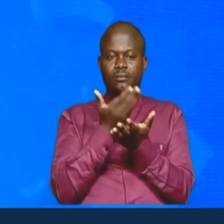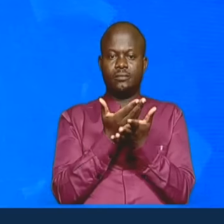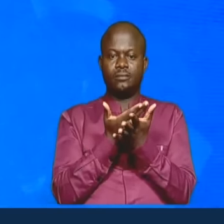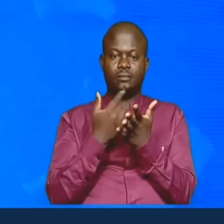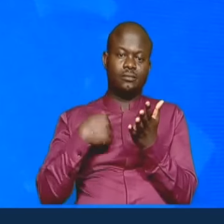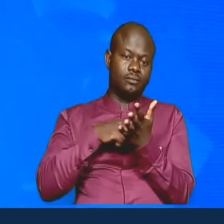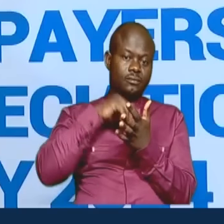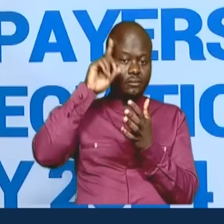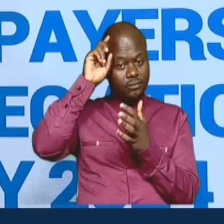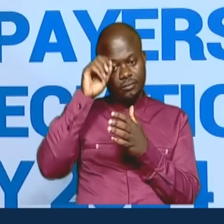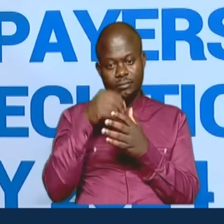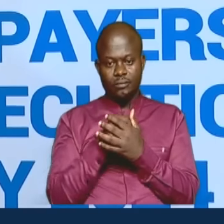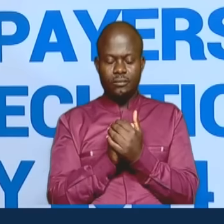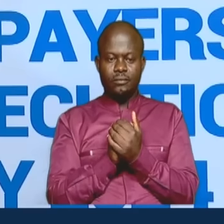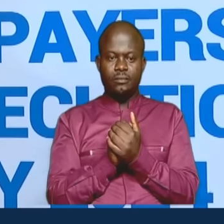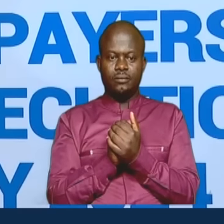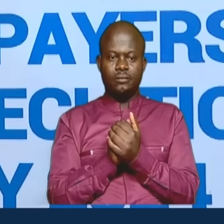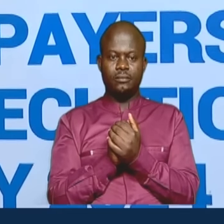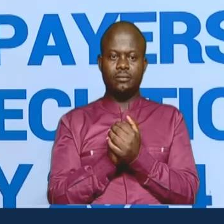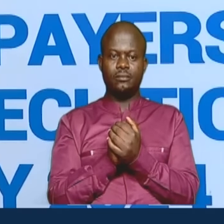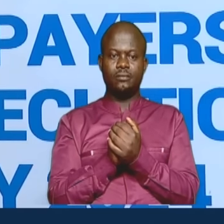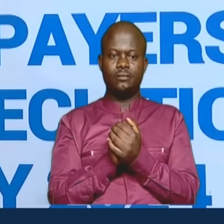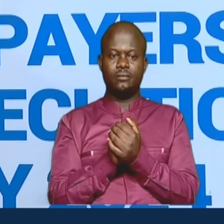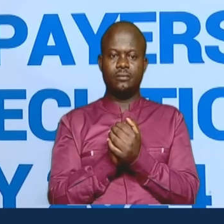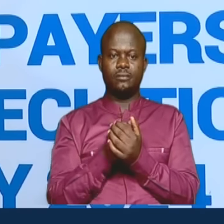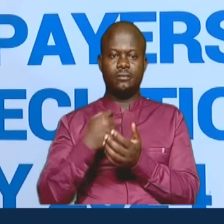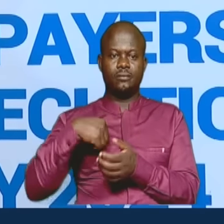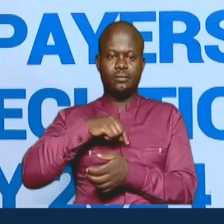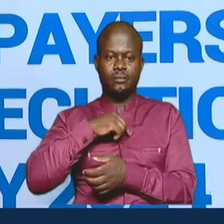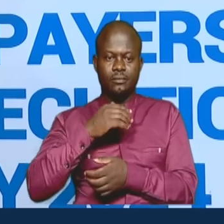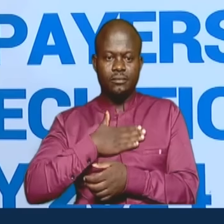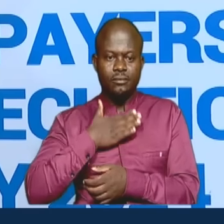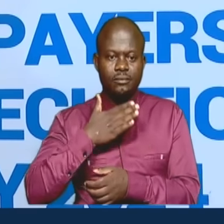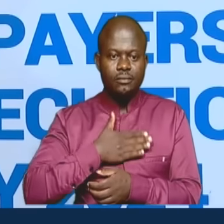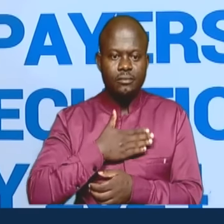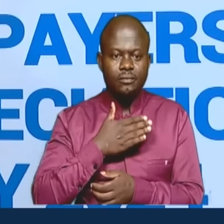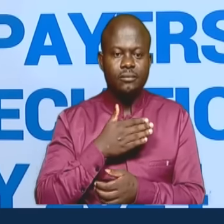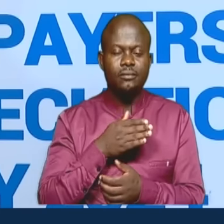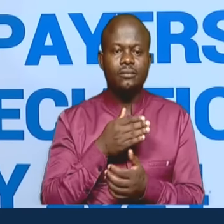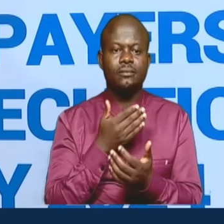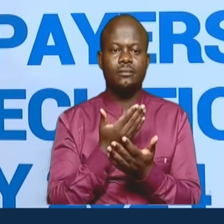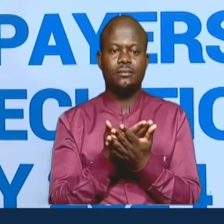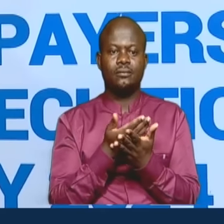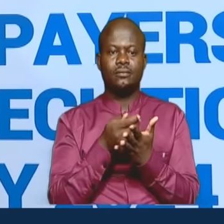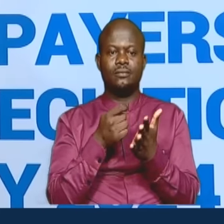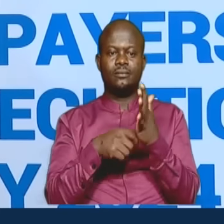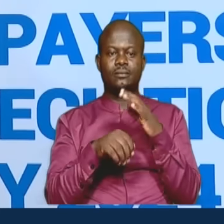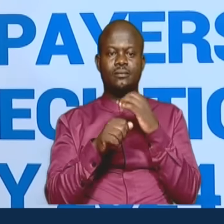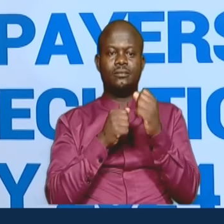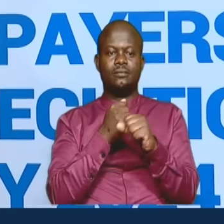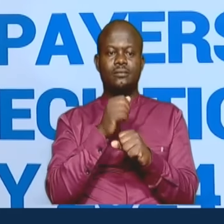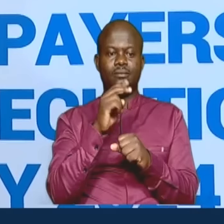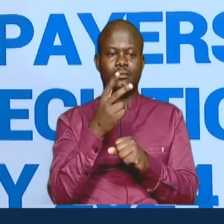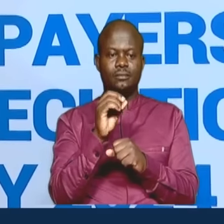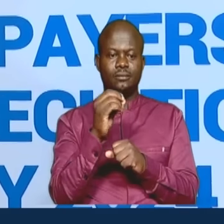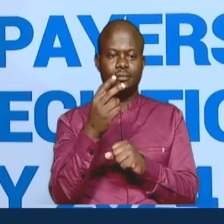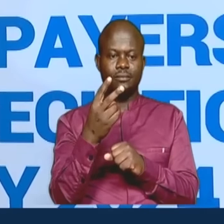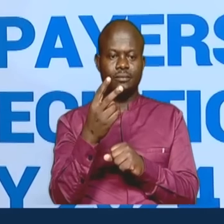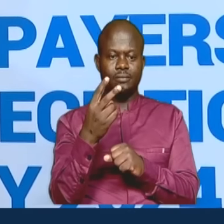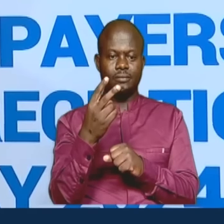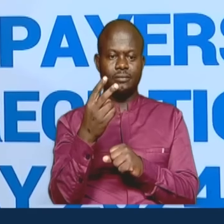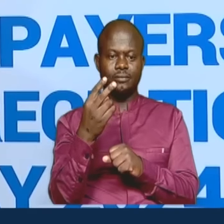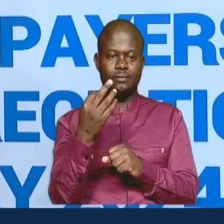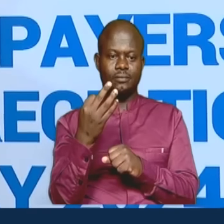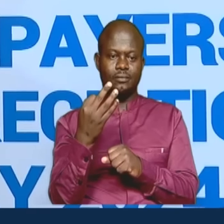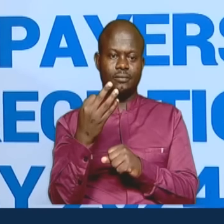yaguze twishimye kubona twabaye abashoreshwa beza mu mwaka wa 2023 muri